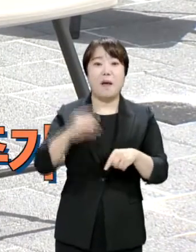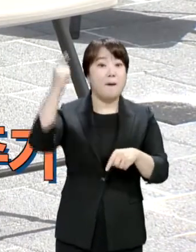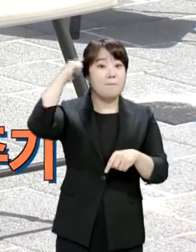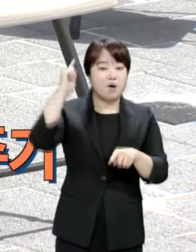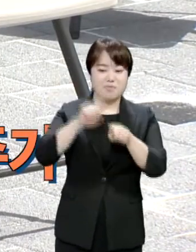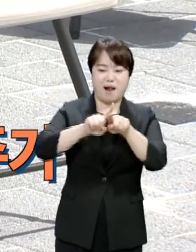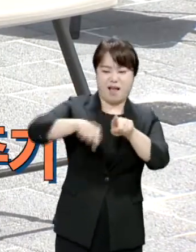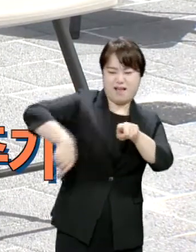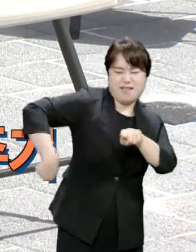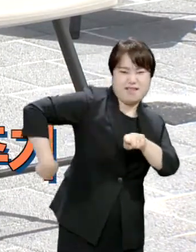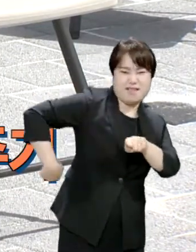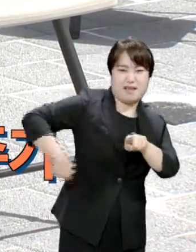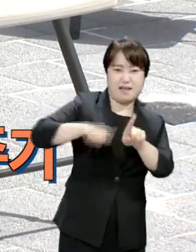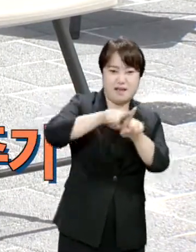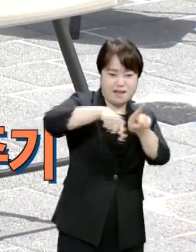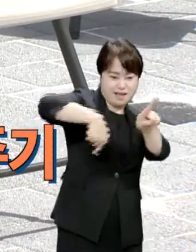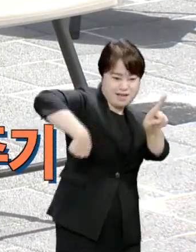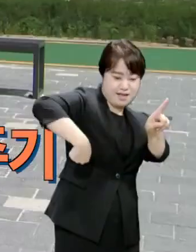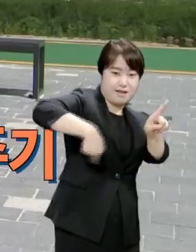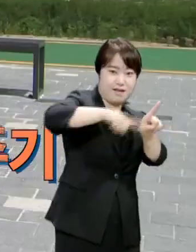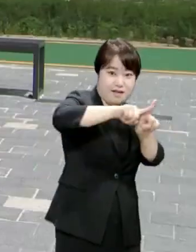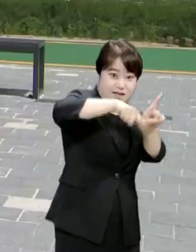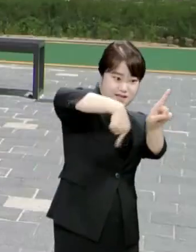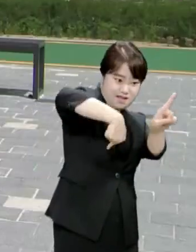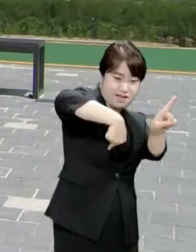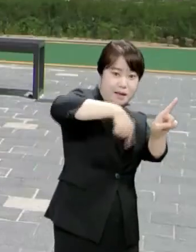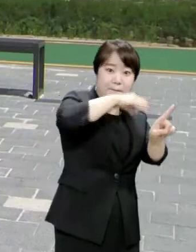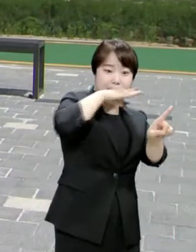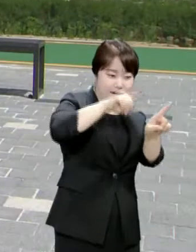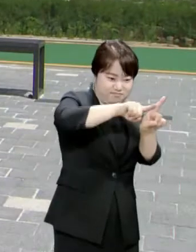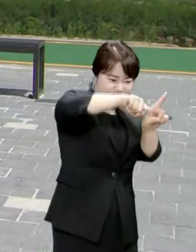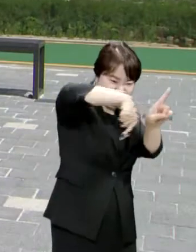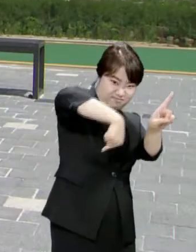느낌으로 일자로 들어 올려주시기 바랍니다. 준비,